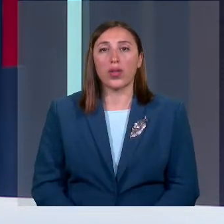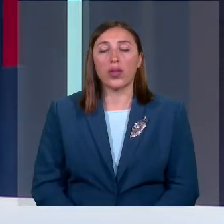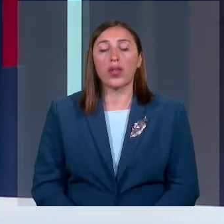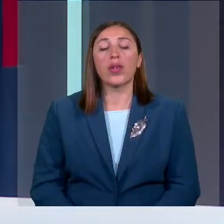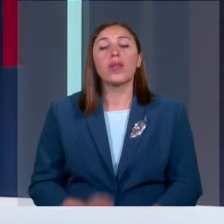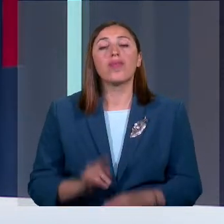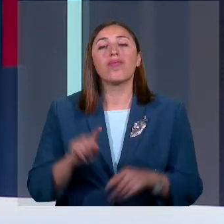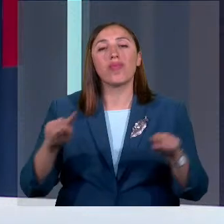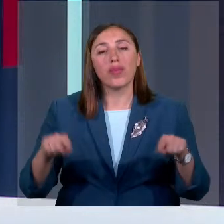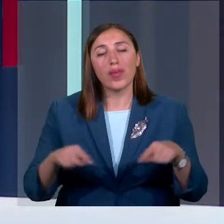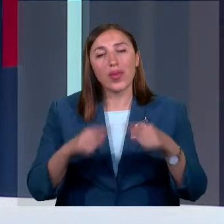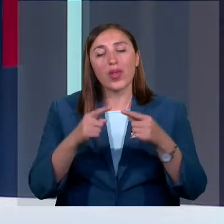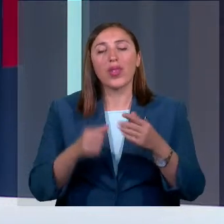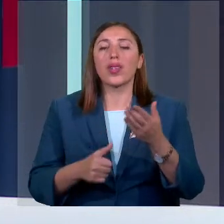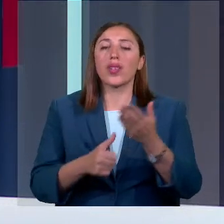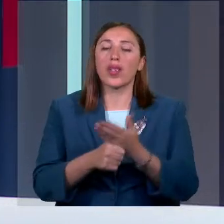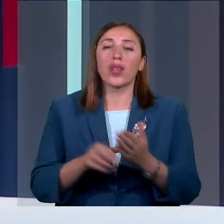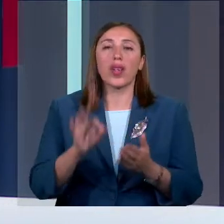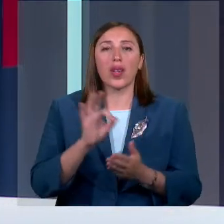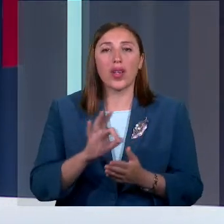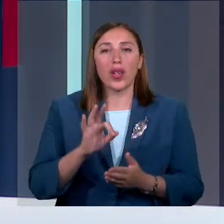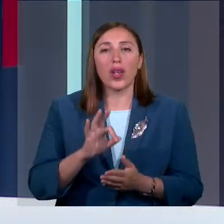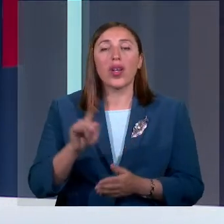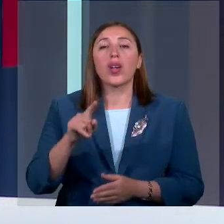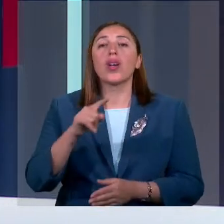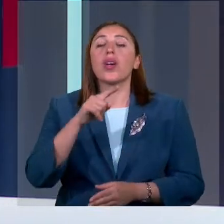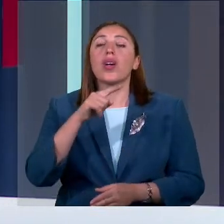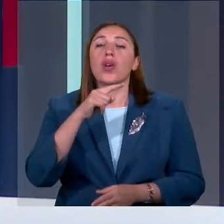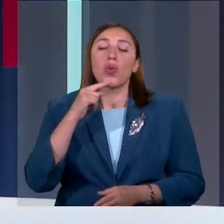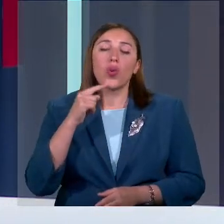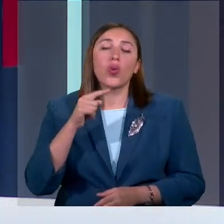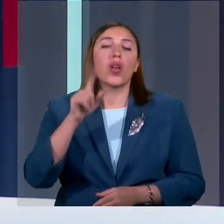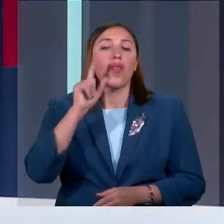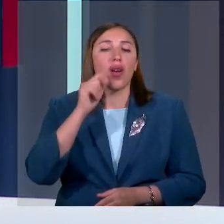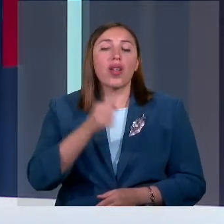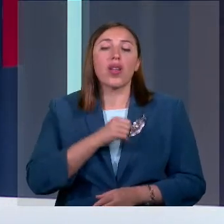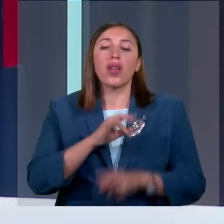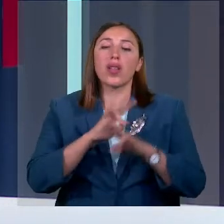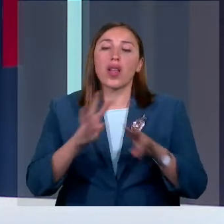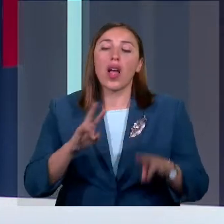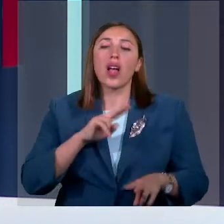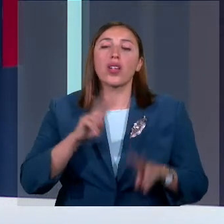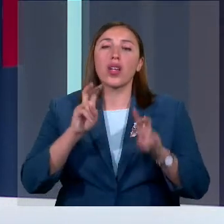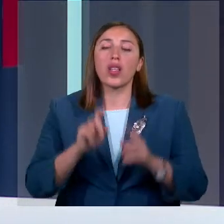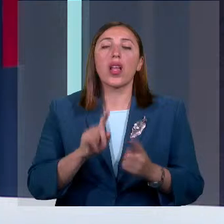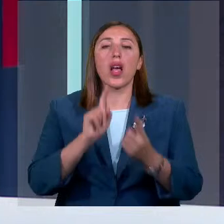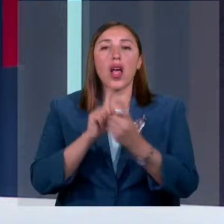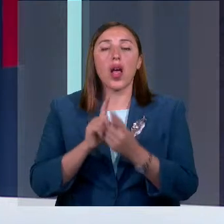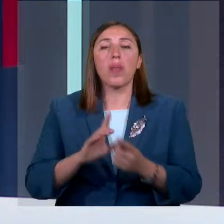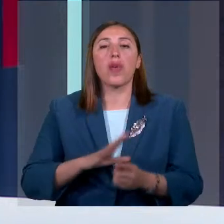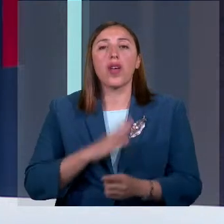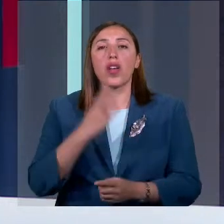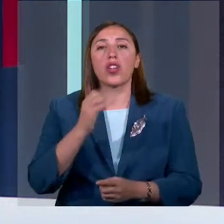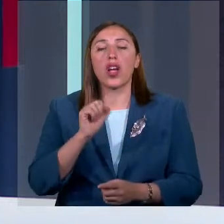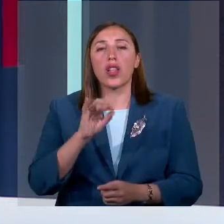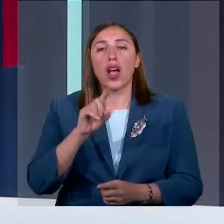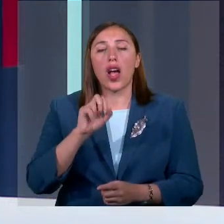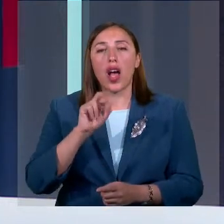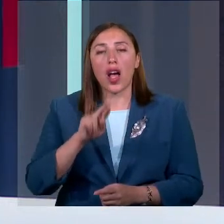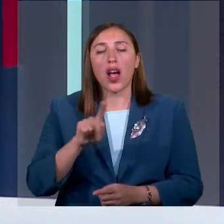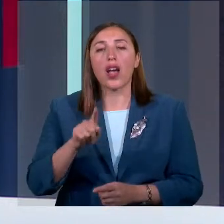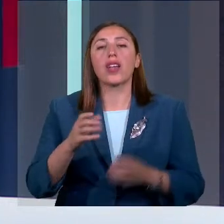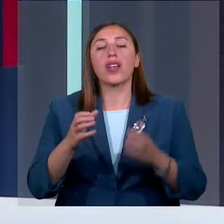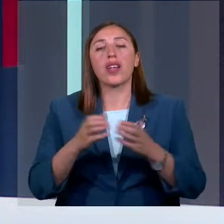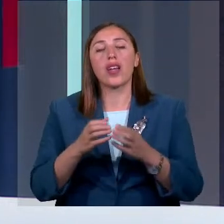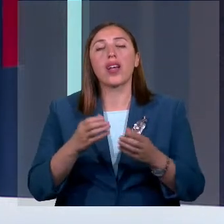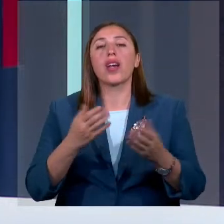բարձրացնելուն աջակցություն ցուցաբերելու։ Շոյգուն և Պապիկյանը աշխատանքային հանդիպում են ունեցել Շանհայի համագործակցության կազմակերպության